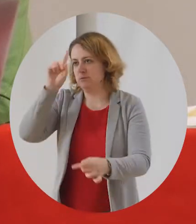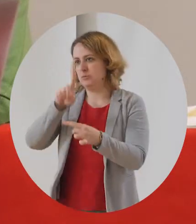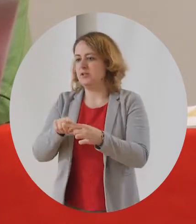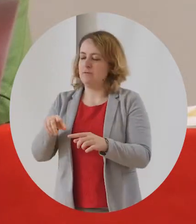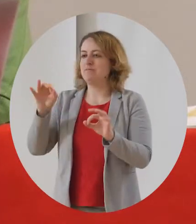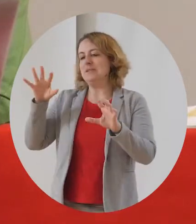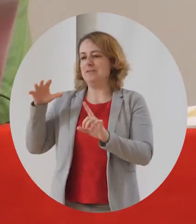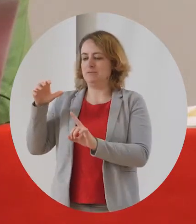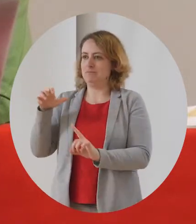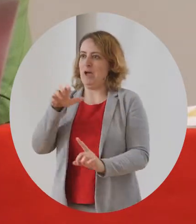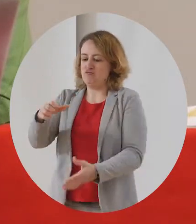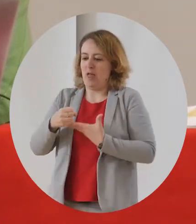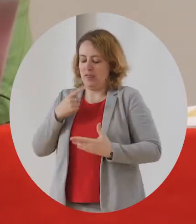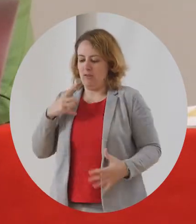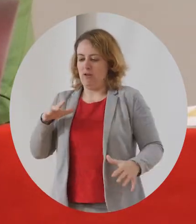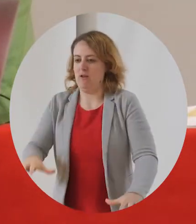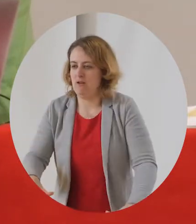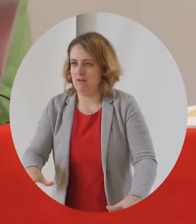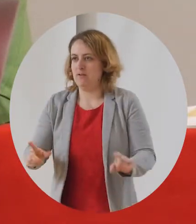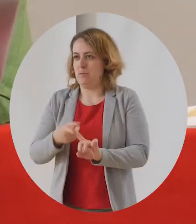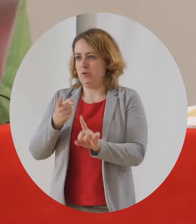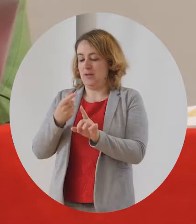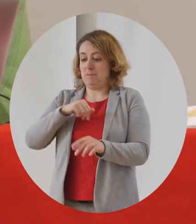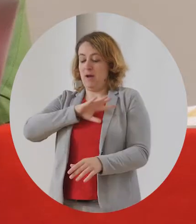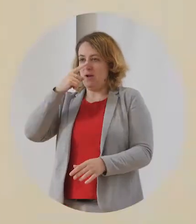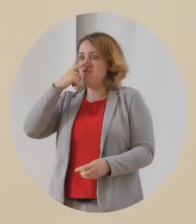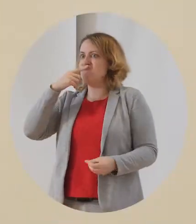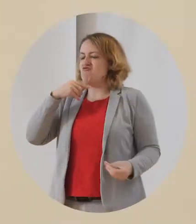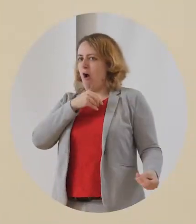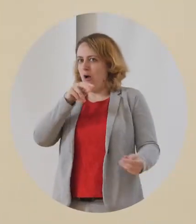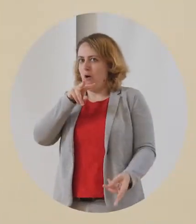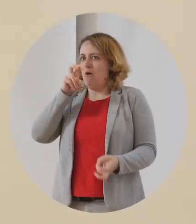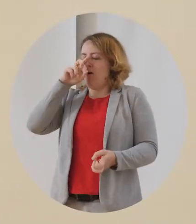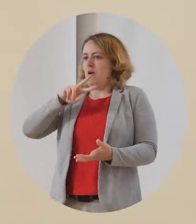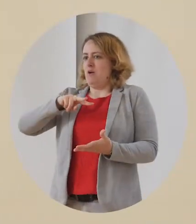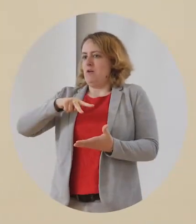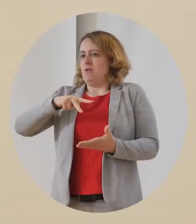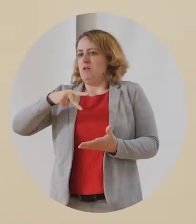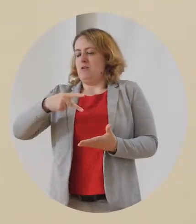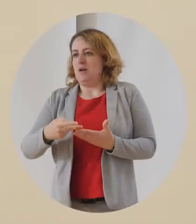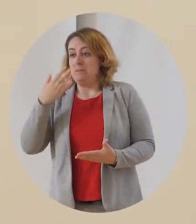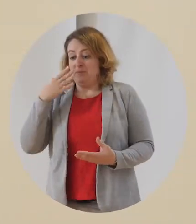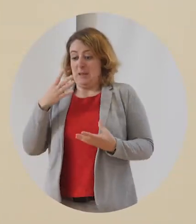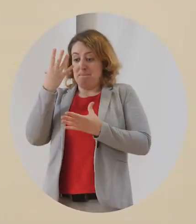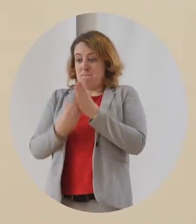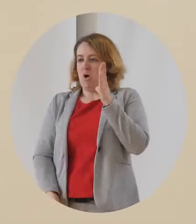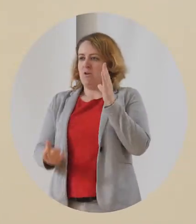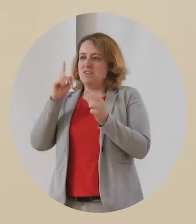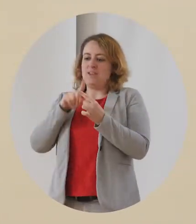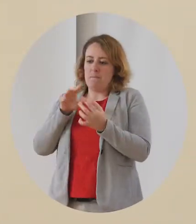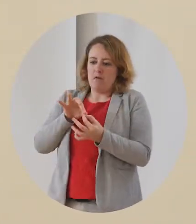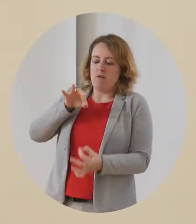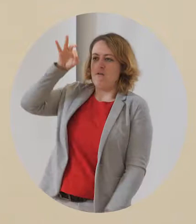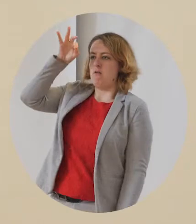réflexe parachute, par exemple, comme on a pu le dire tout à l'heure. Et donc, quand cette perception de la verticalité est